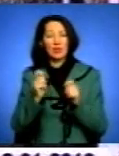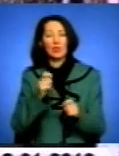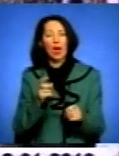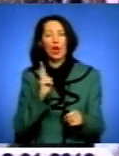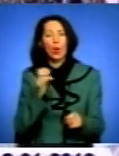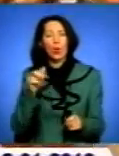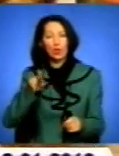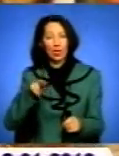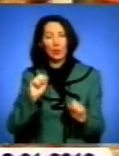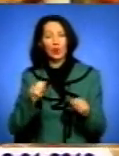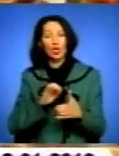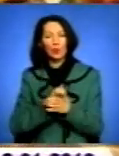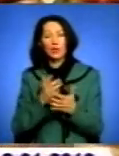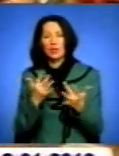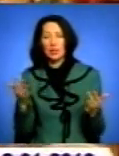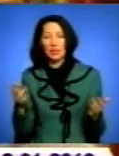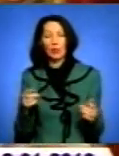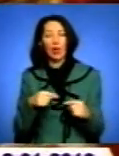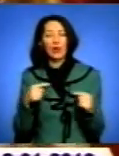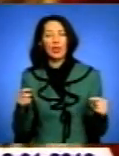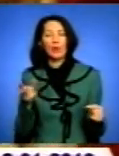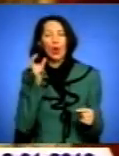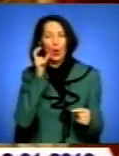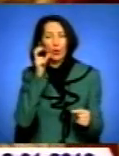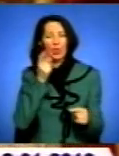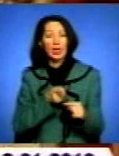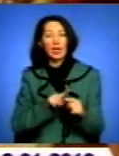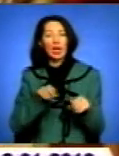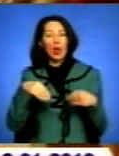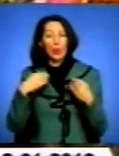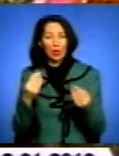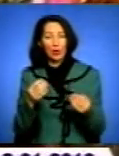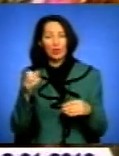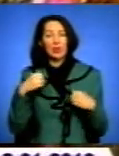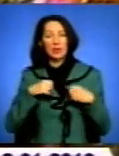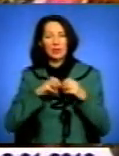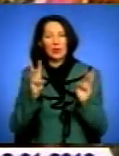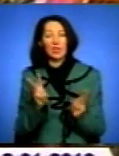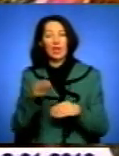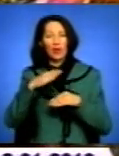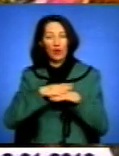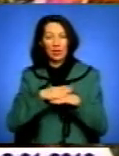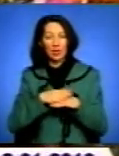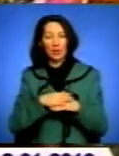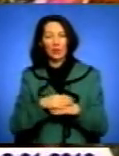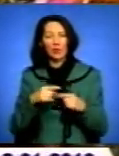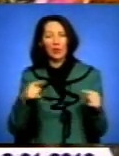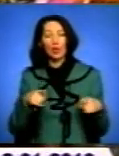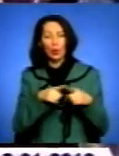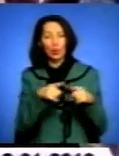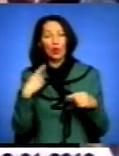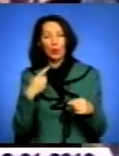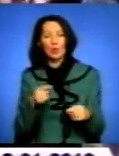багатьма різновидами куті, які подають у святвечір в різних куточках області. Родзинкою свята стане величезна макітра, в якій